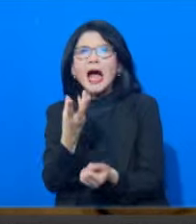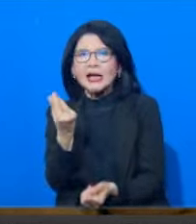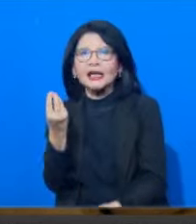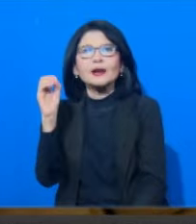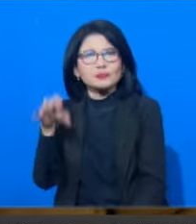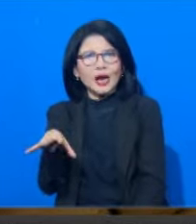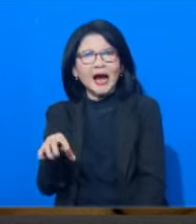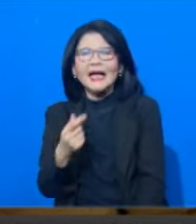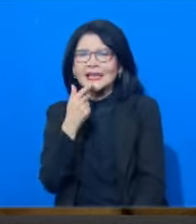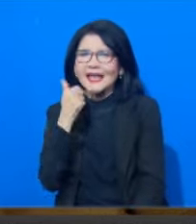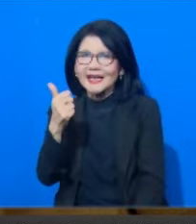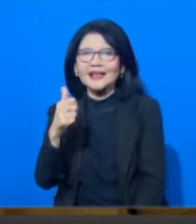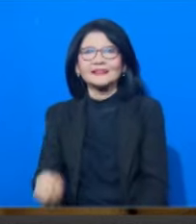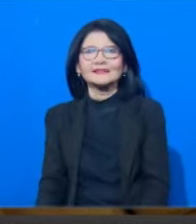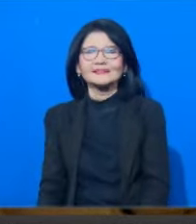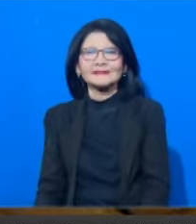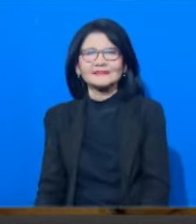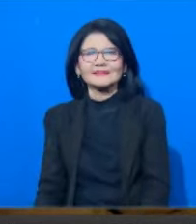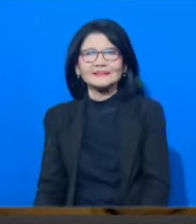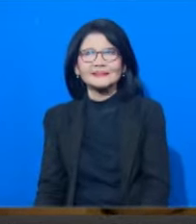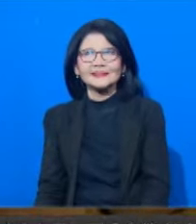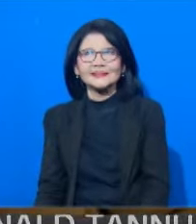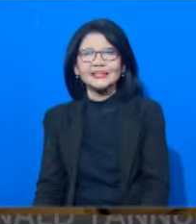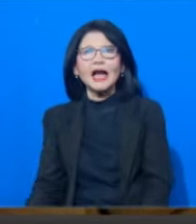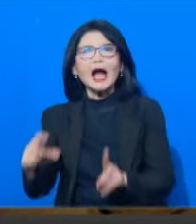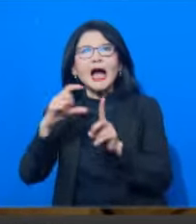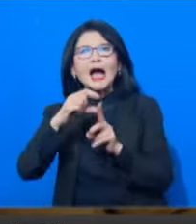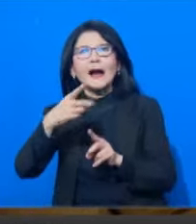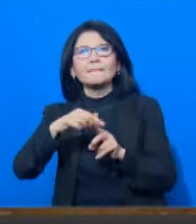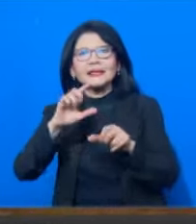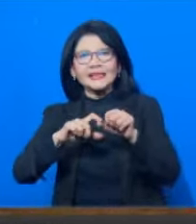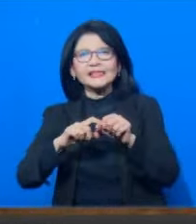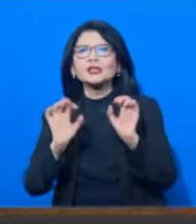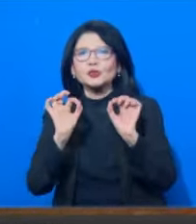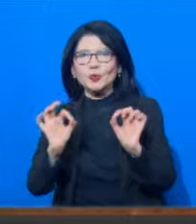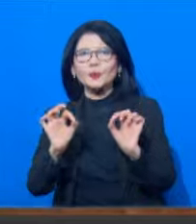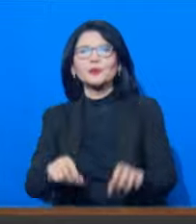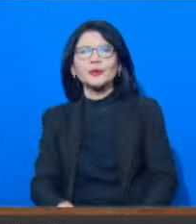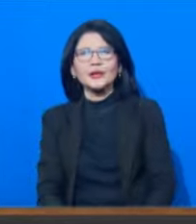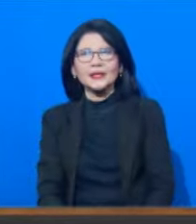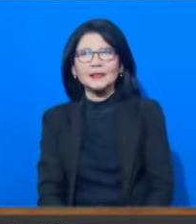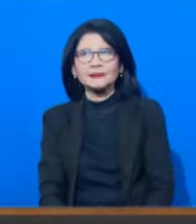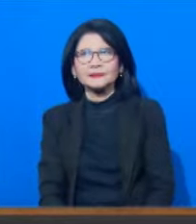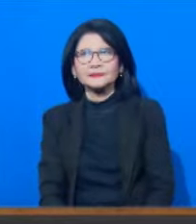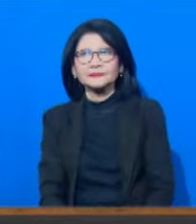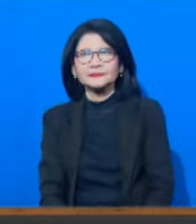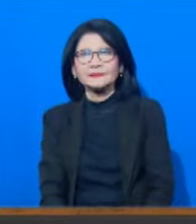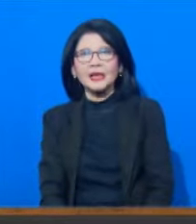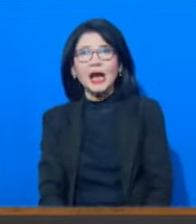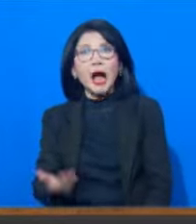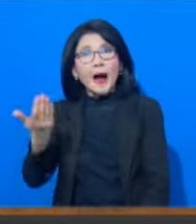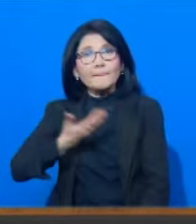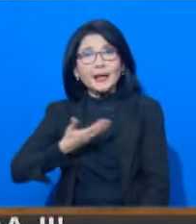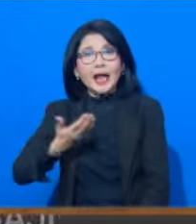terjangkau dan enak rasanya. Petisnya cukup ya, dagingnya juga empuk. Melihat ramainya para pelanggan yang